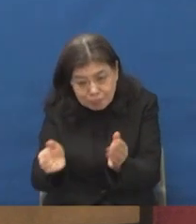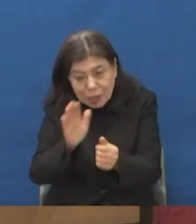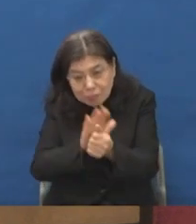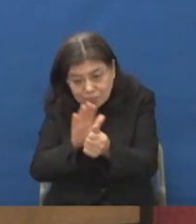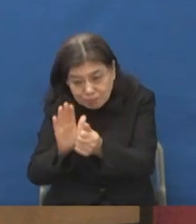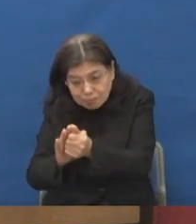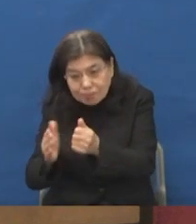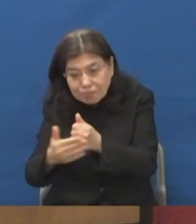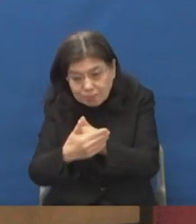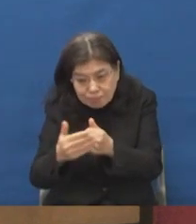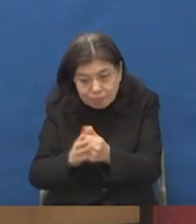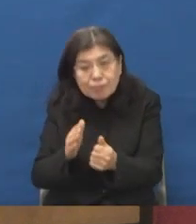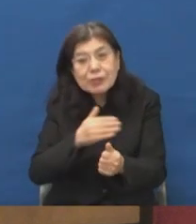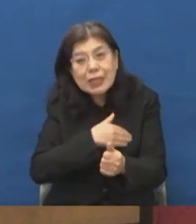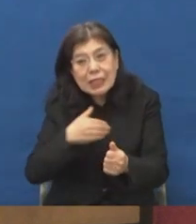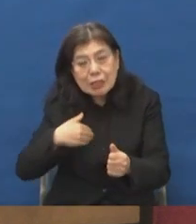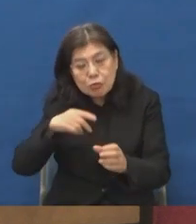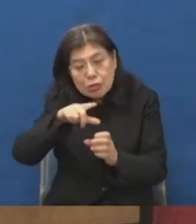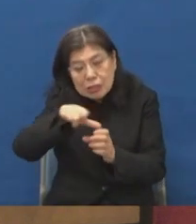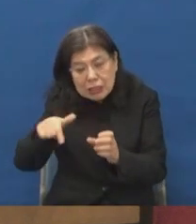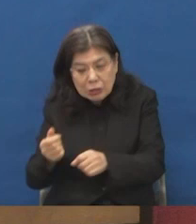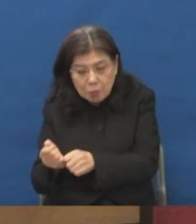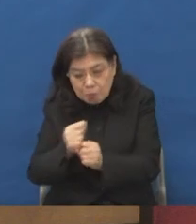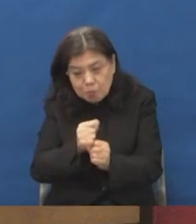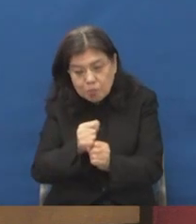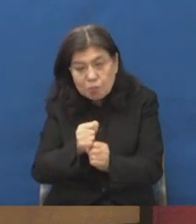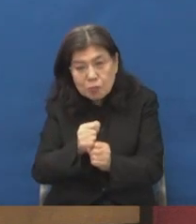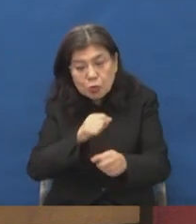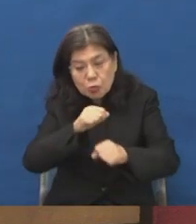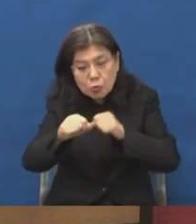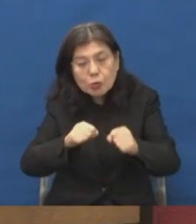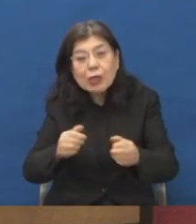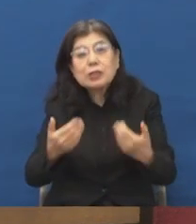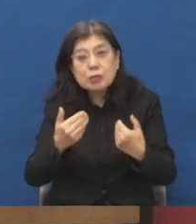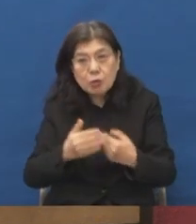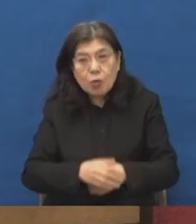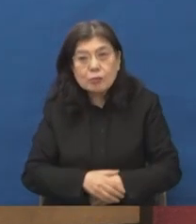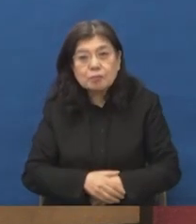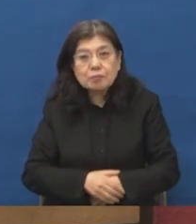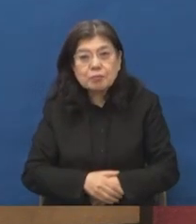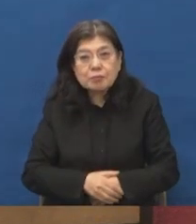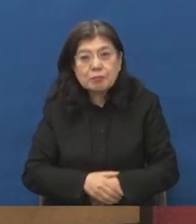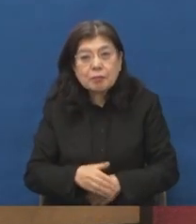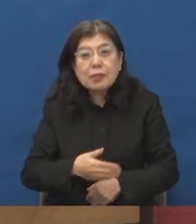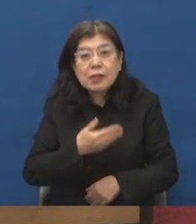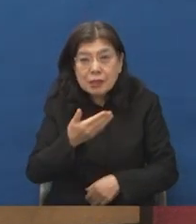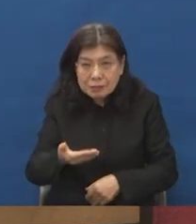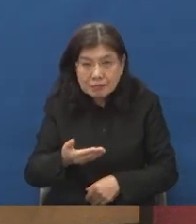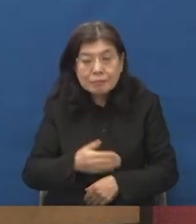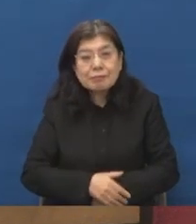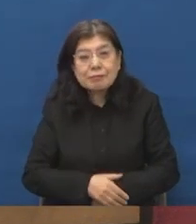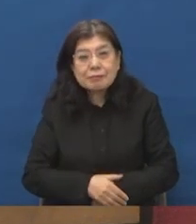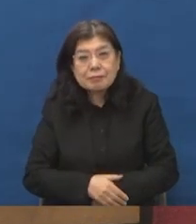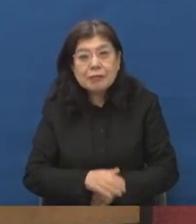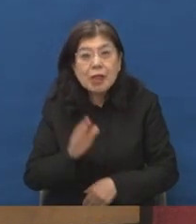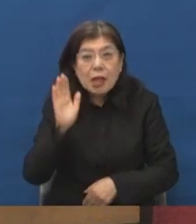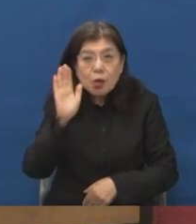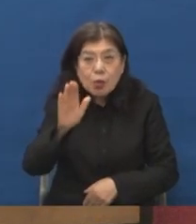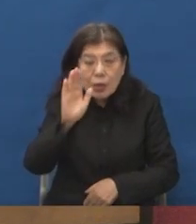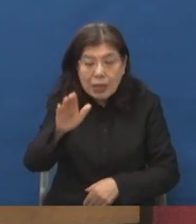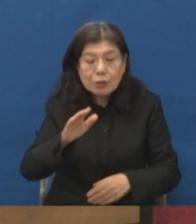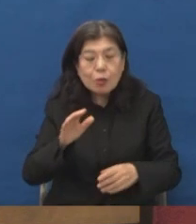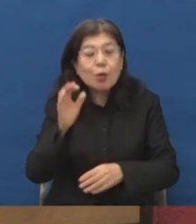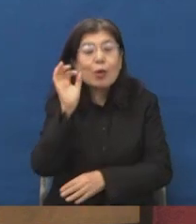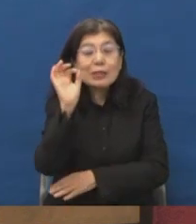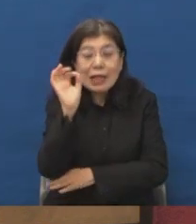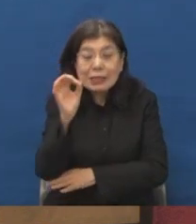構築に取り組むことが必要であることを指摘しておきます。次に、今後の財政運営に対